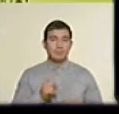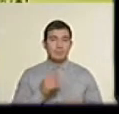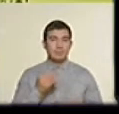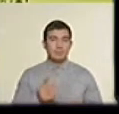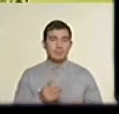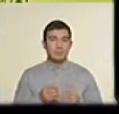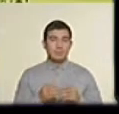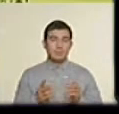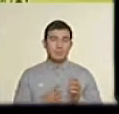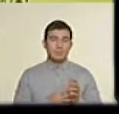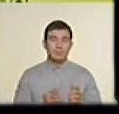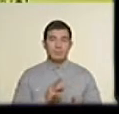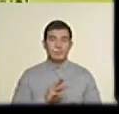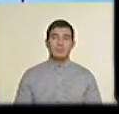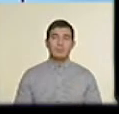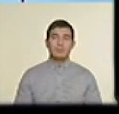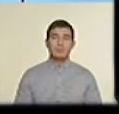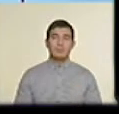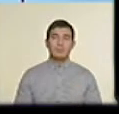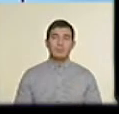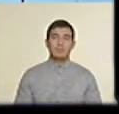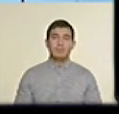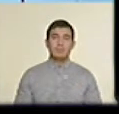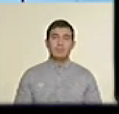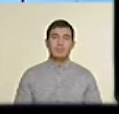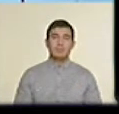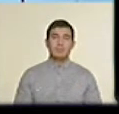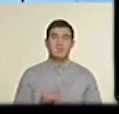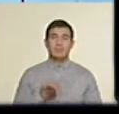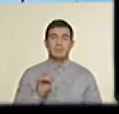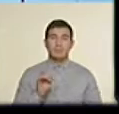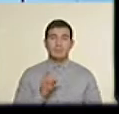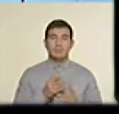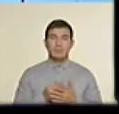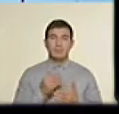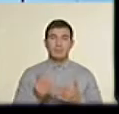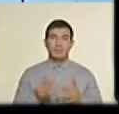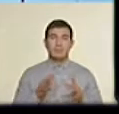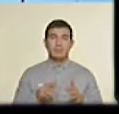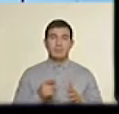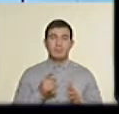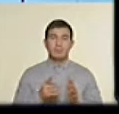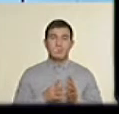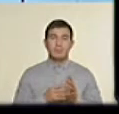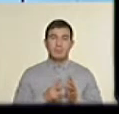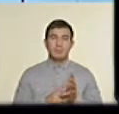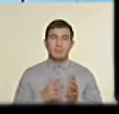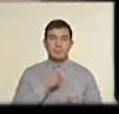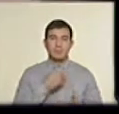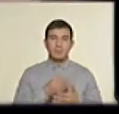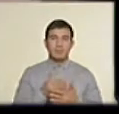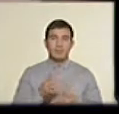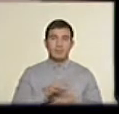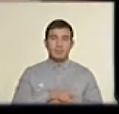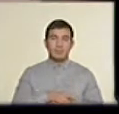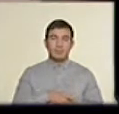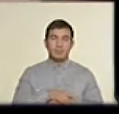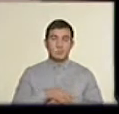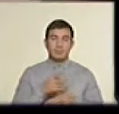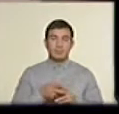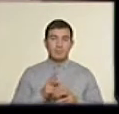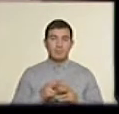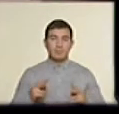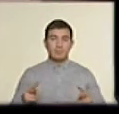soni 19 milliondan oshdi. Respublikamizda 1985 yilda ishga tushirilgan Toshkent